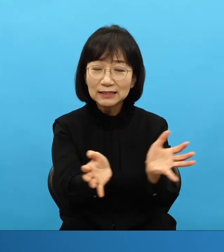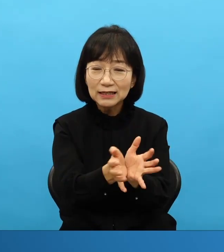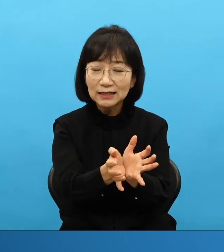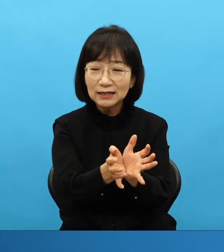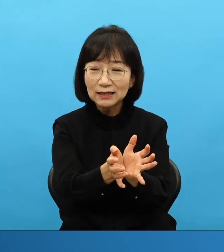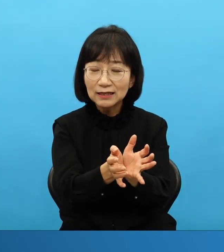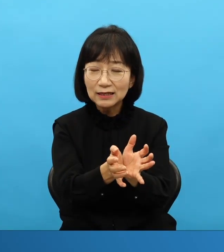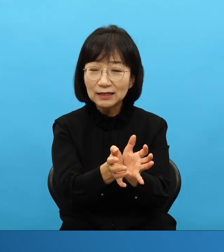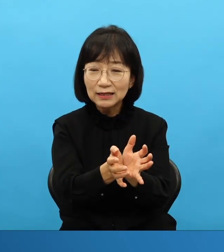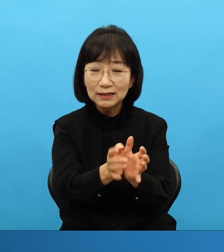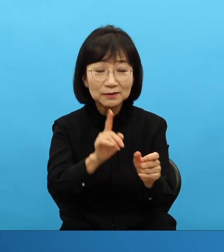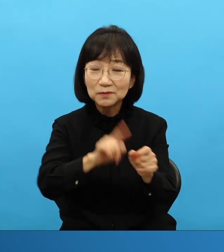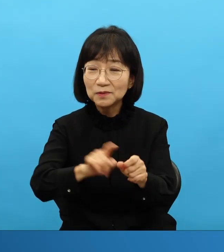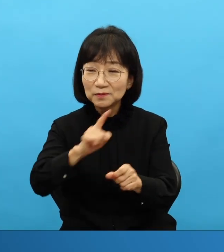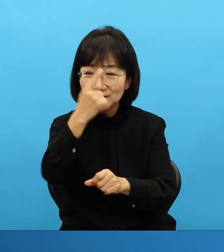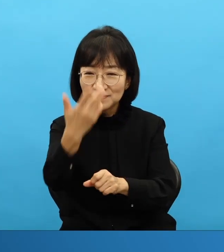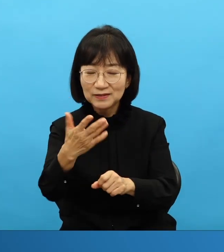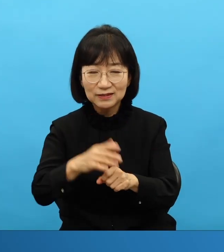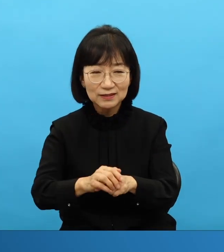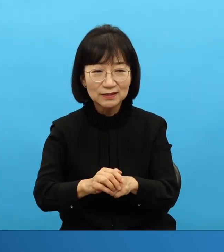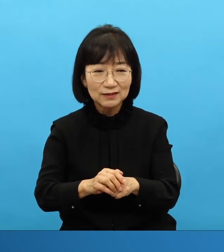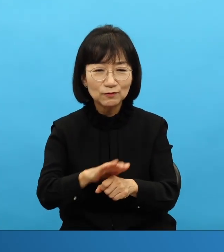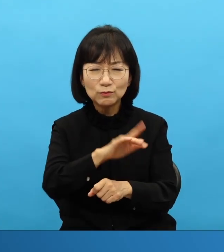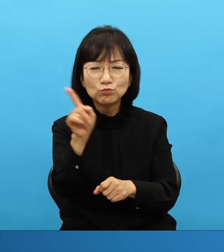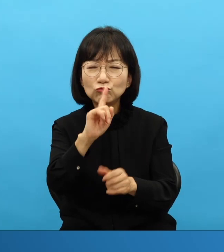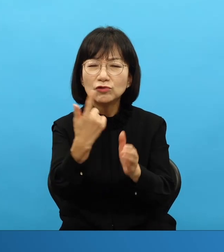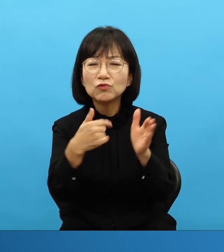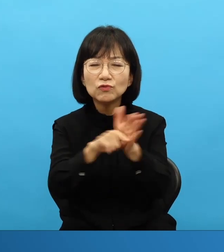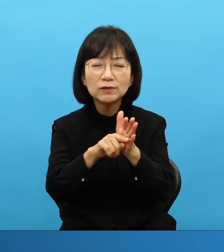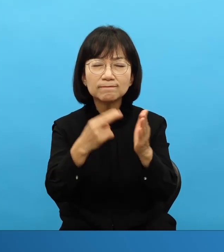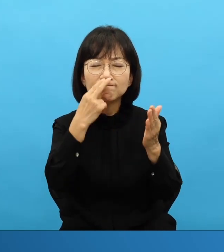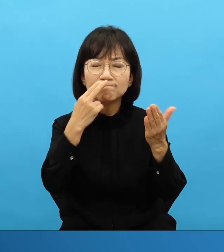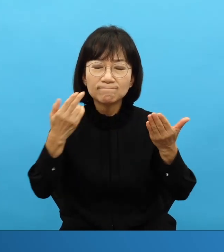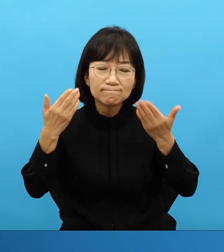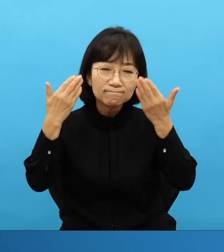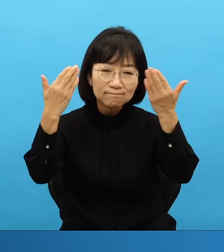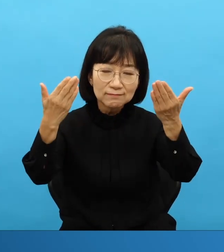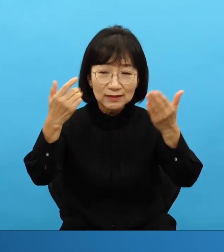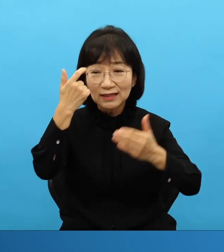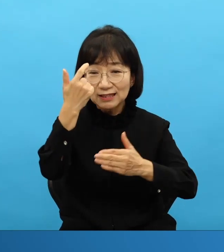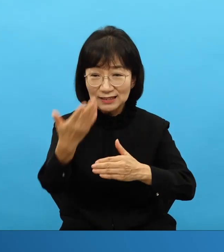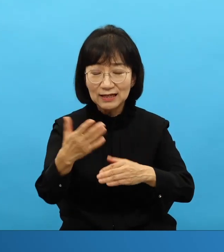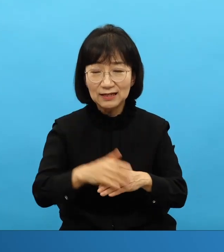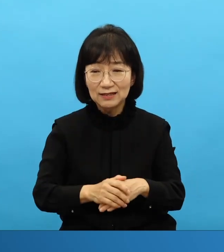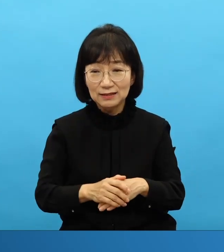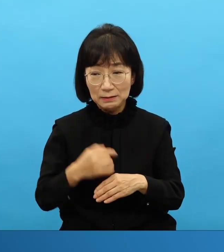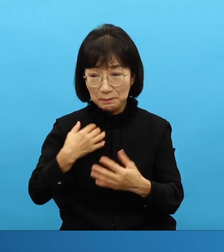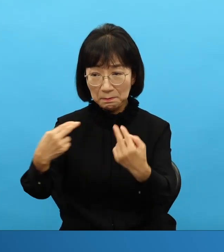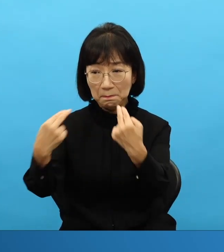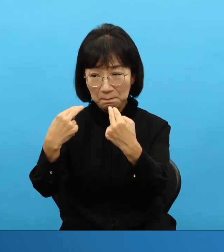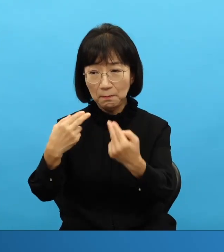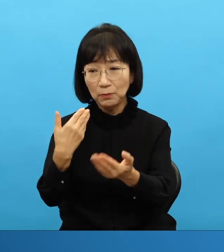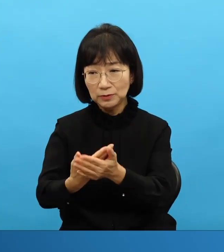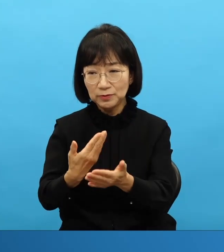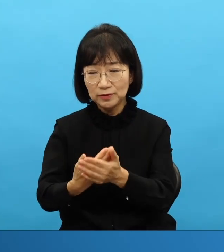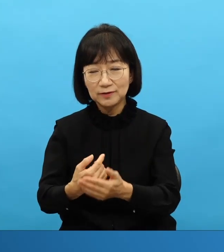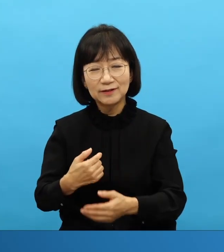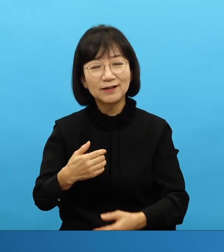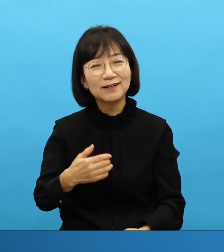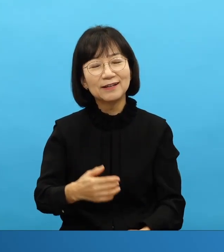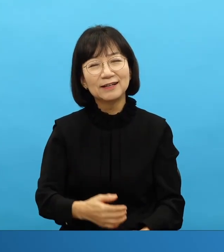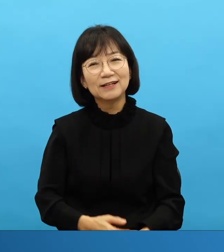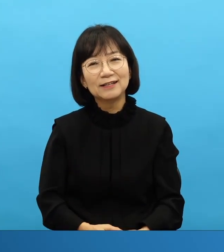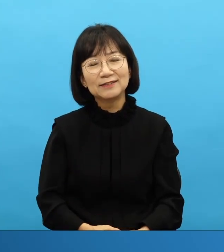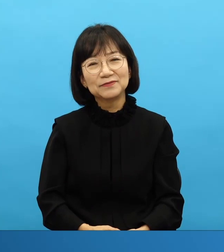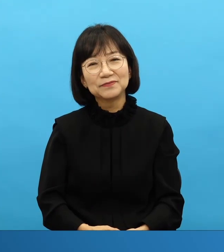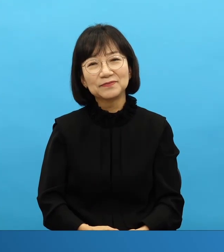体？ 어디에 생명을 걸었습니까? 是在哪里摆上性命的团体 저는 呢？ 진짜 묻고 싶습니다. 我真的很想问他们。 그래서 우리는 가치를